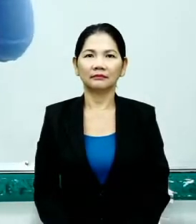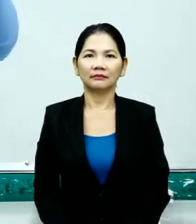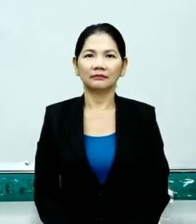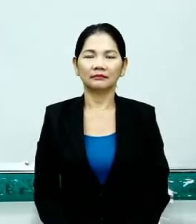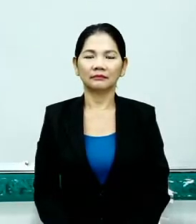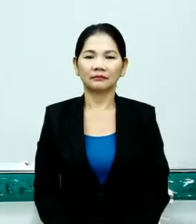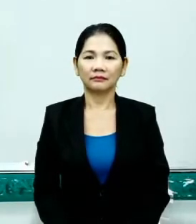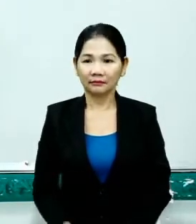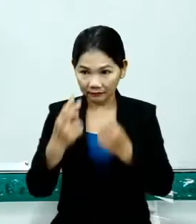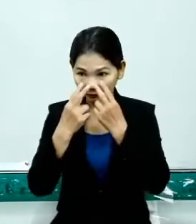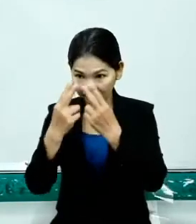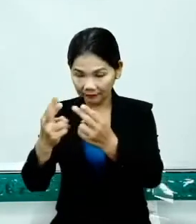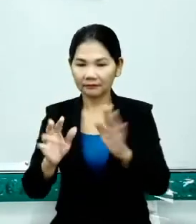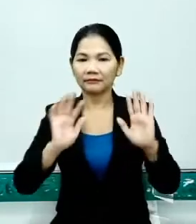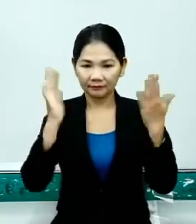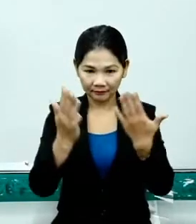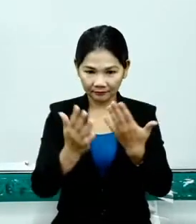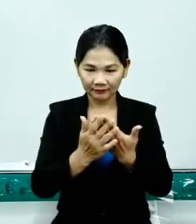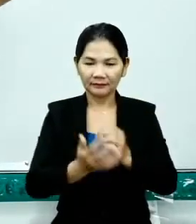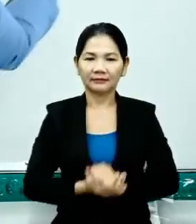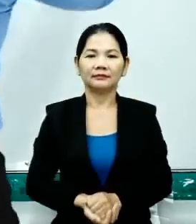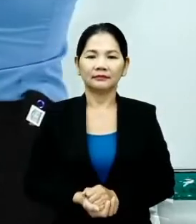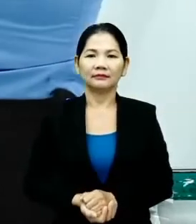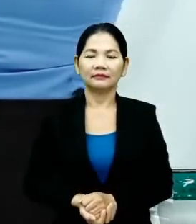sẵn kết mời tặng ở khả nè con nè chà ta